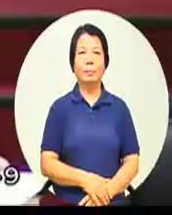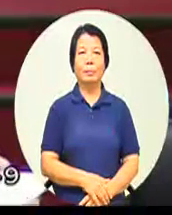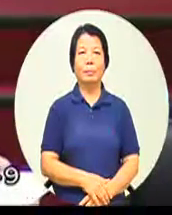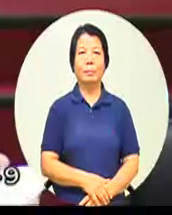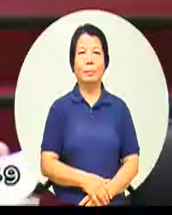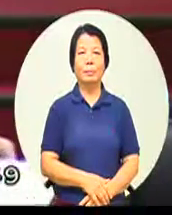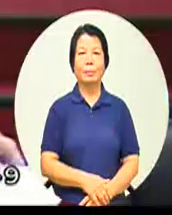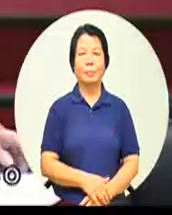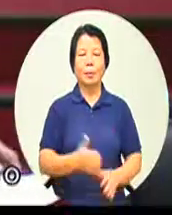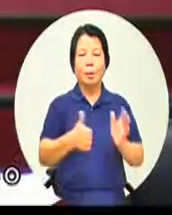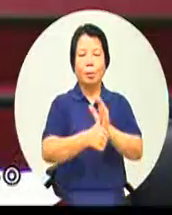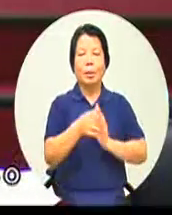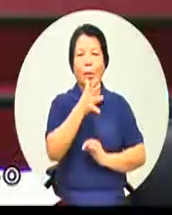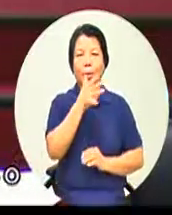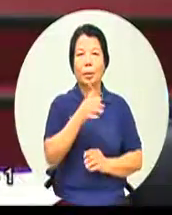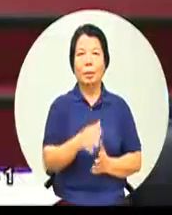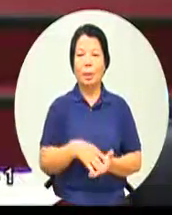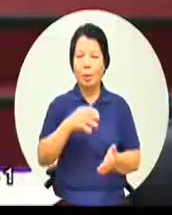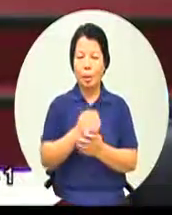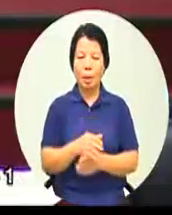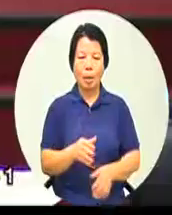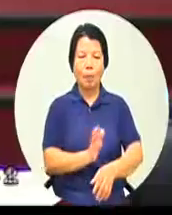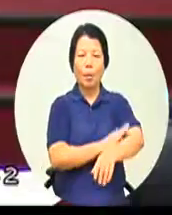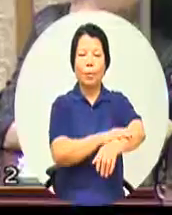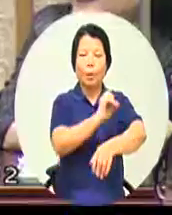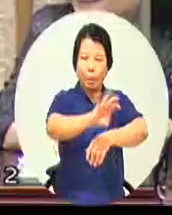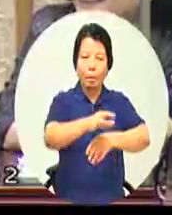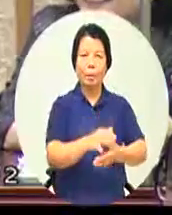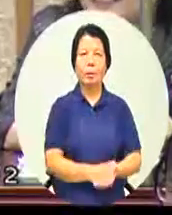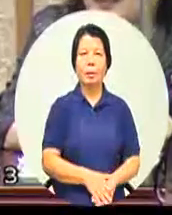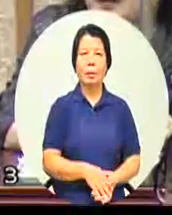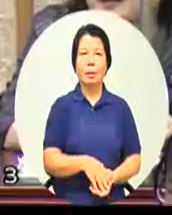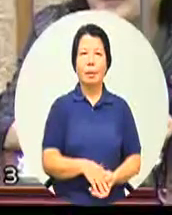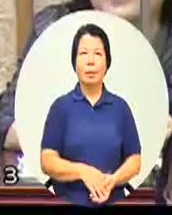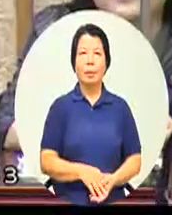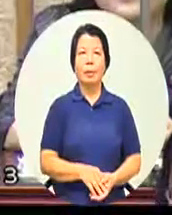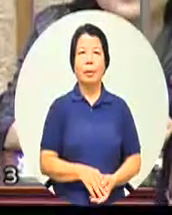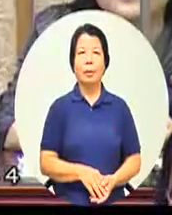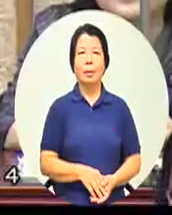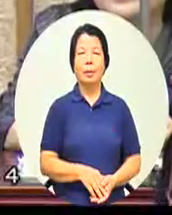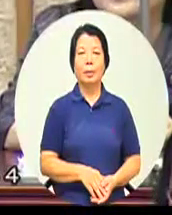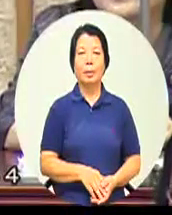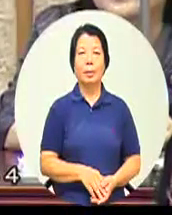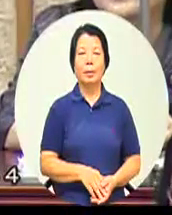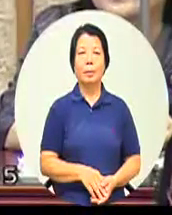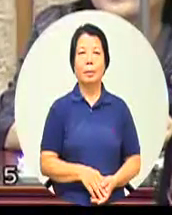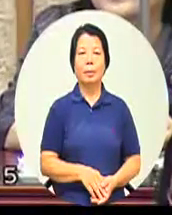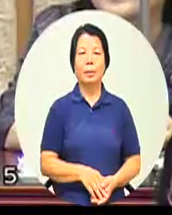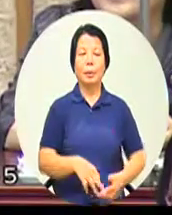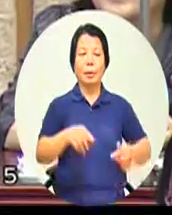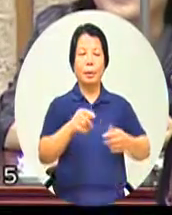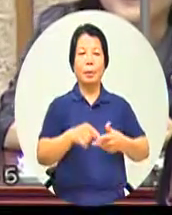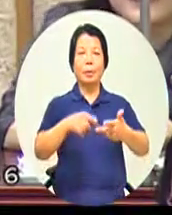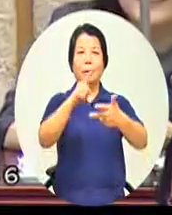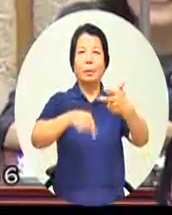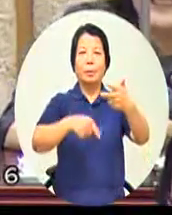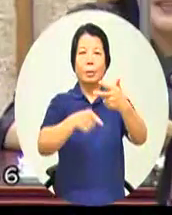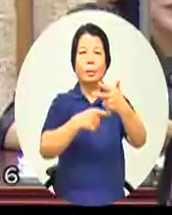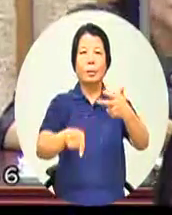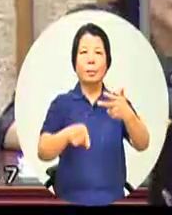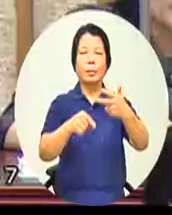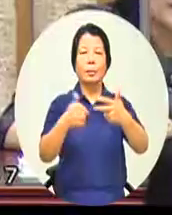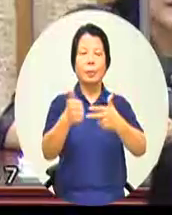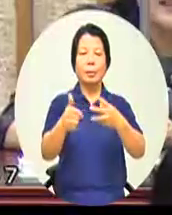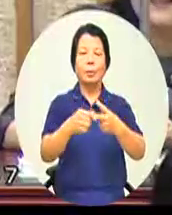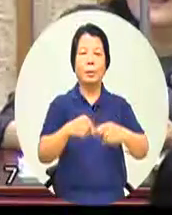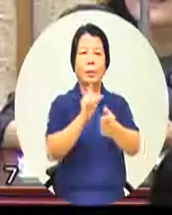名字我跟他说啦，看他几间条水啊，这算是偷 偷的。朱一贵、林爽